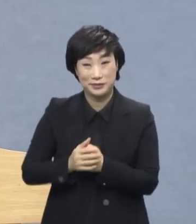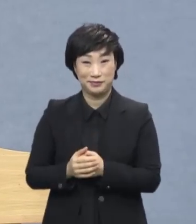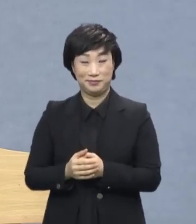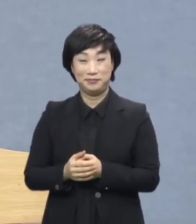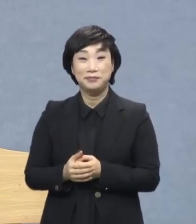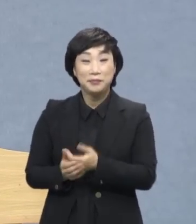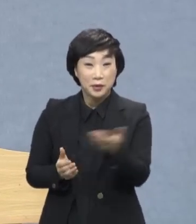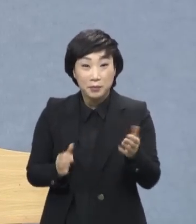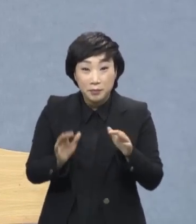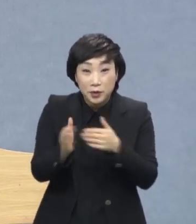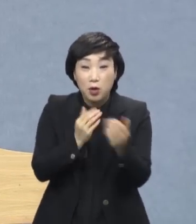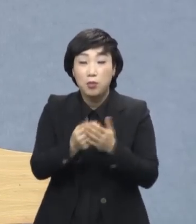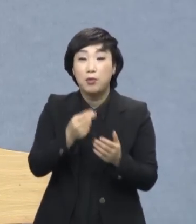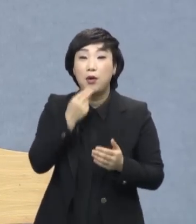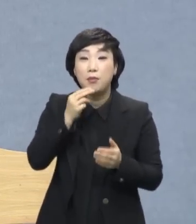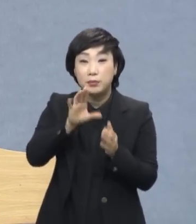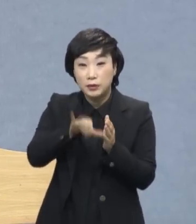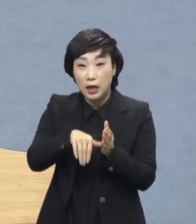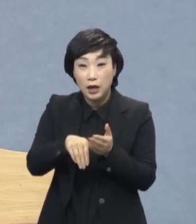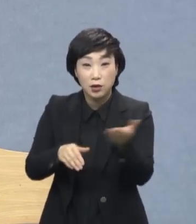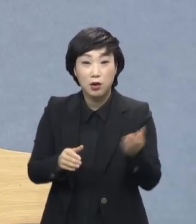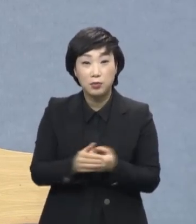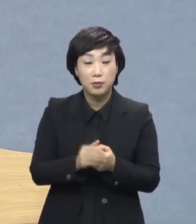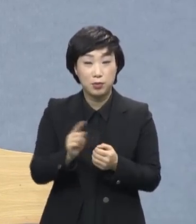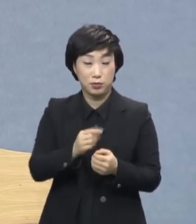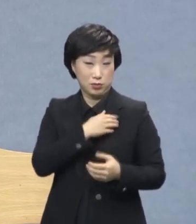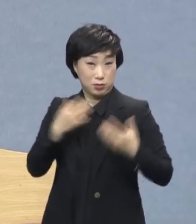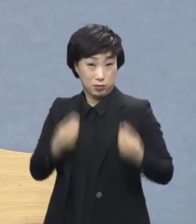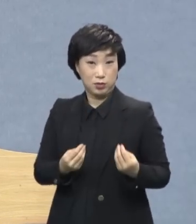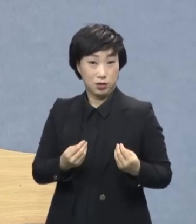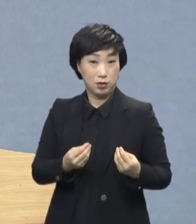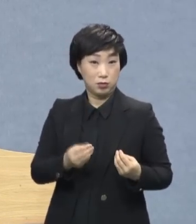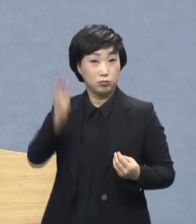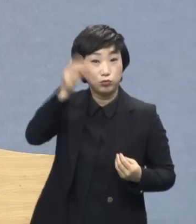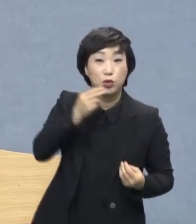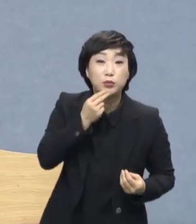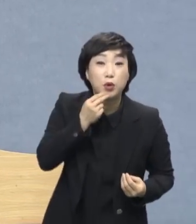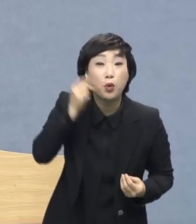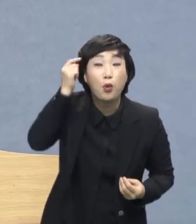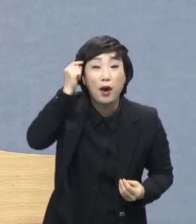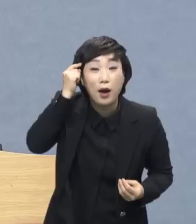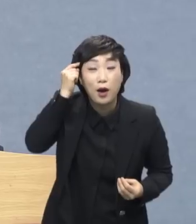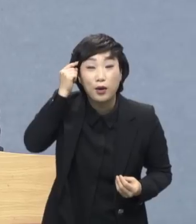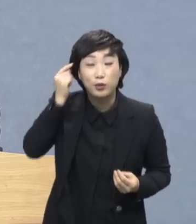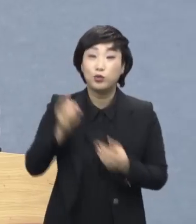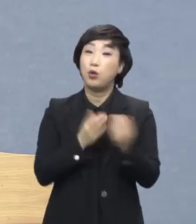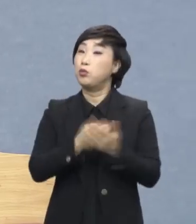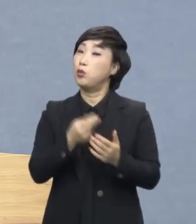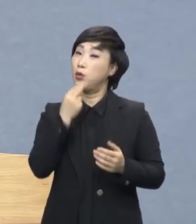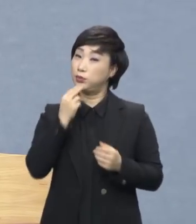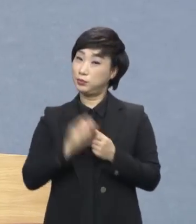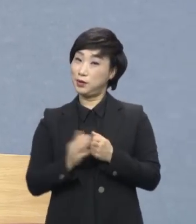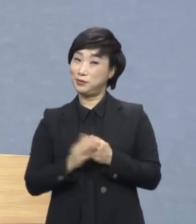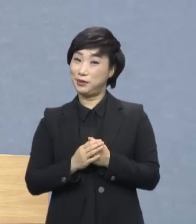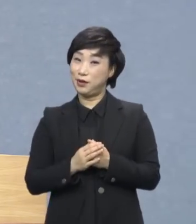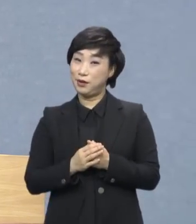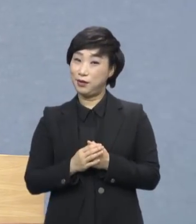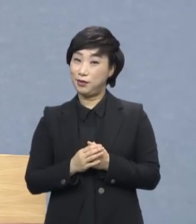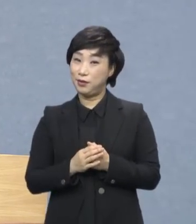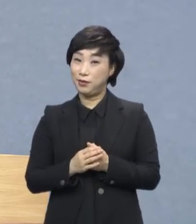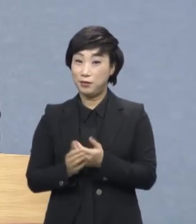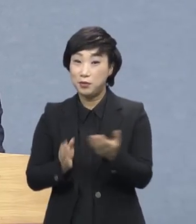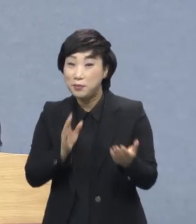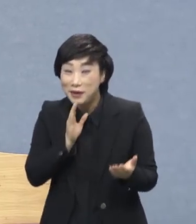이렇게 경험하지 못한 자는 자신 있게 말할 수 없는 것은 자기가 경험했거든. 뭐 맛이